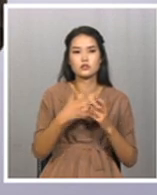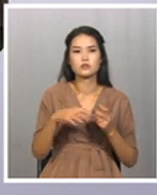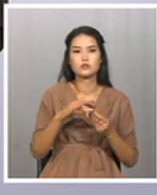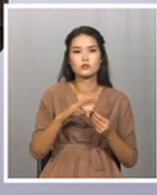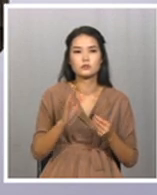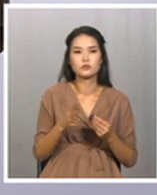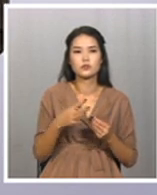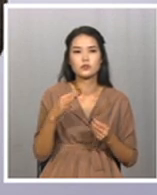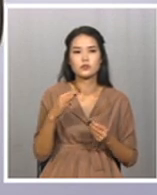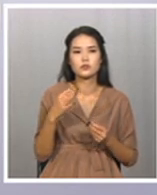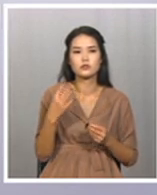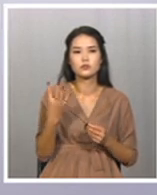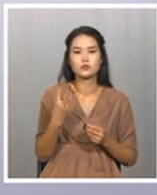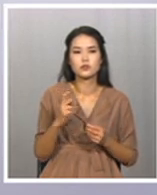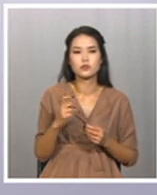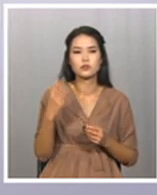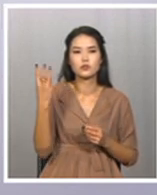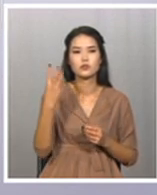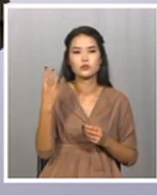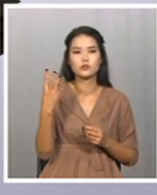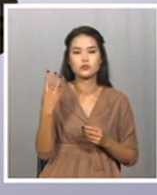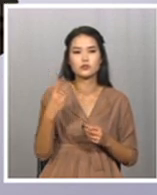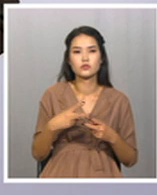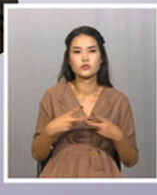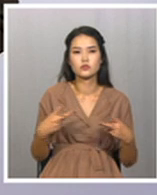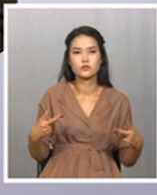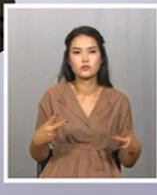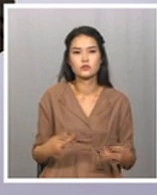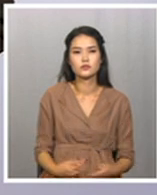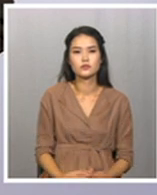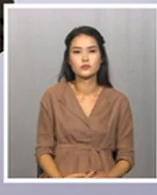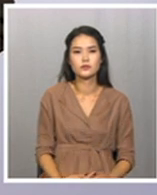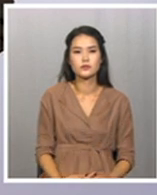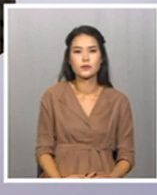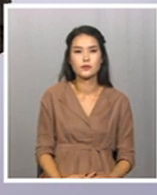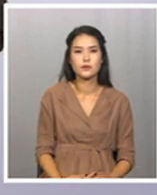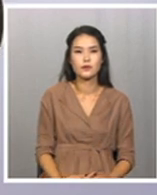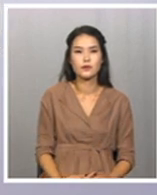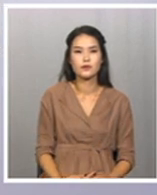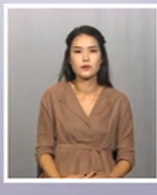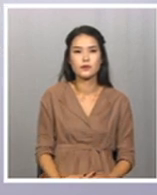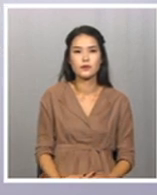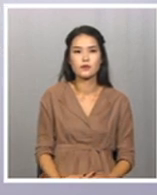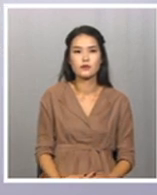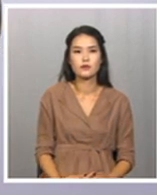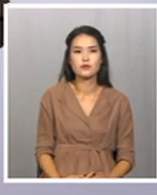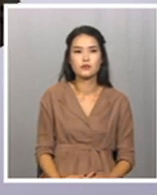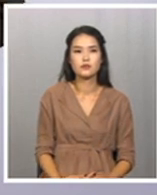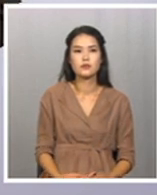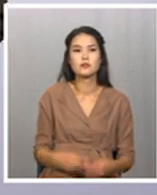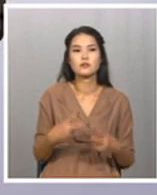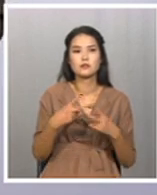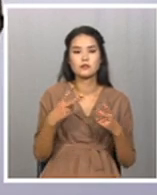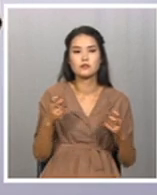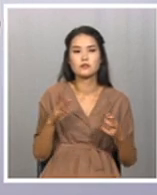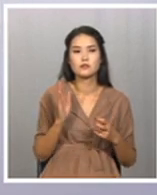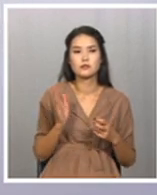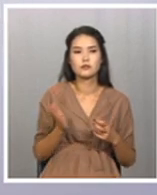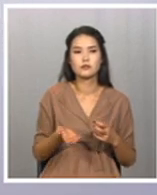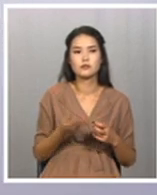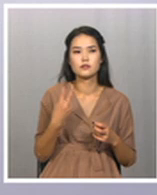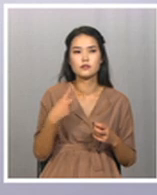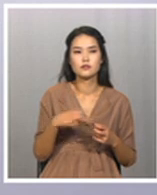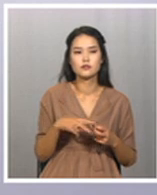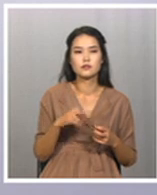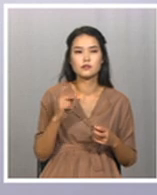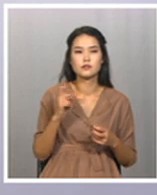енді х-тің 4 дәрежесінің туындысы ол 4х-тің 3 дәрежесі. Сонда ықшамдап жазатын